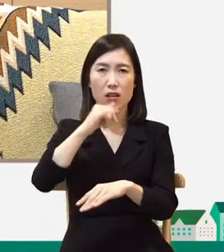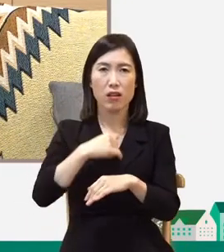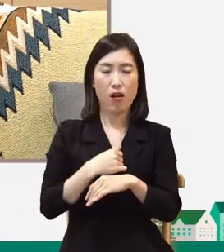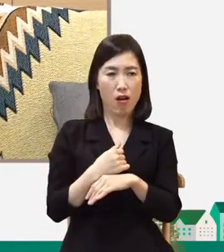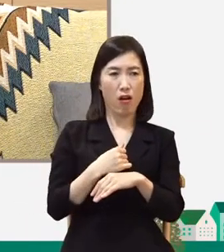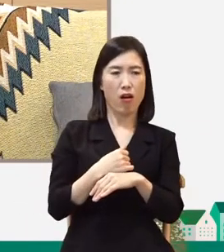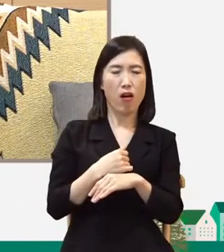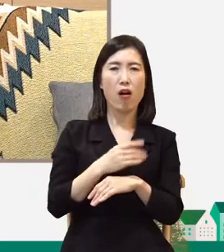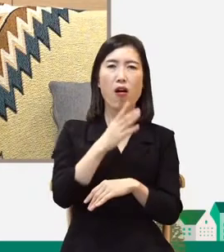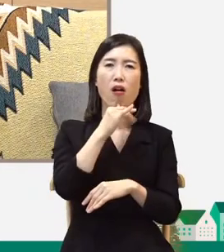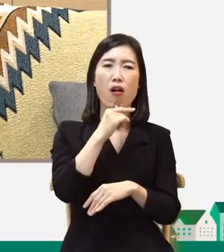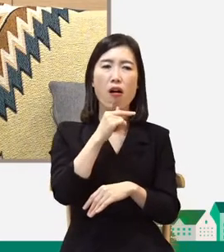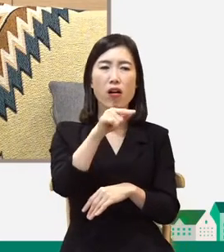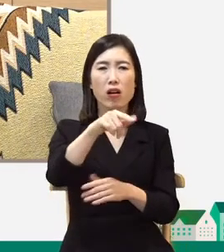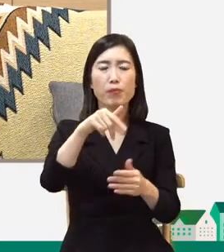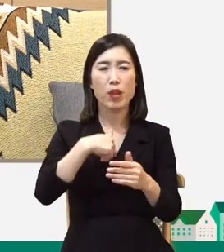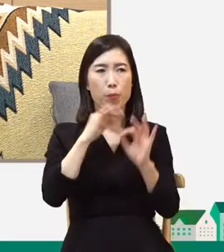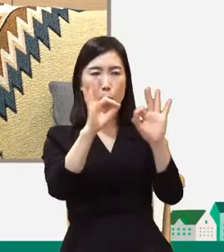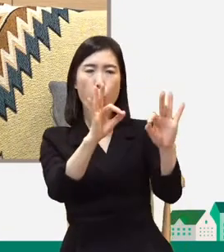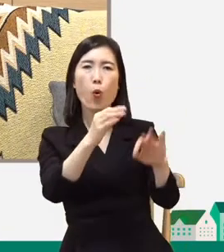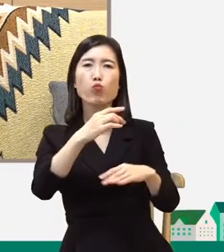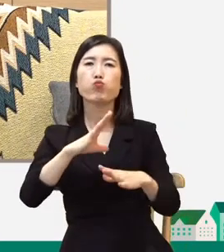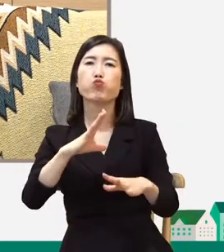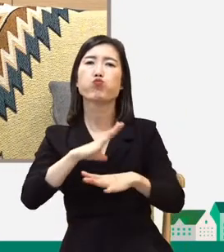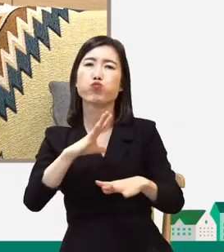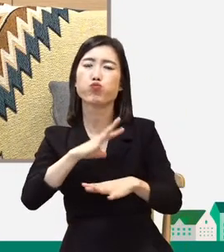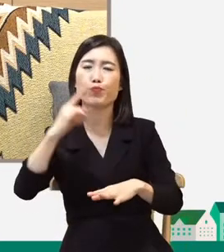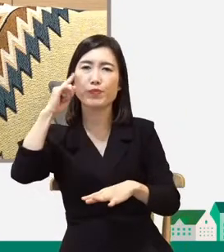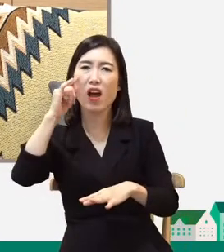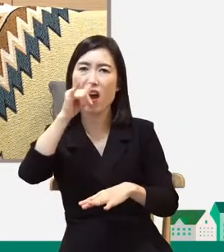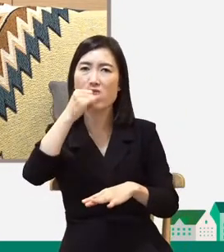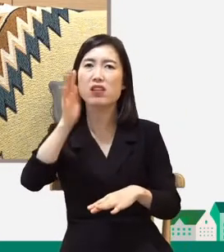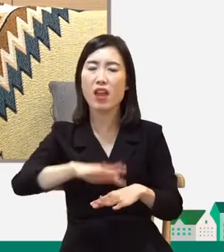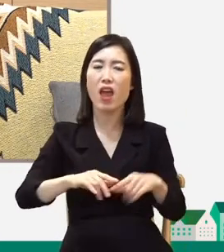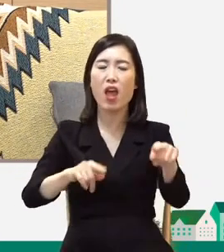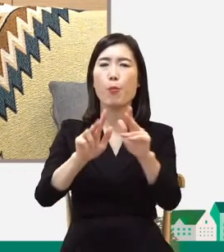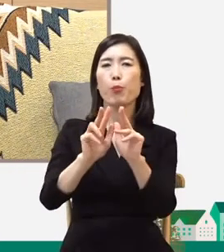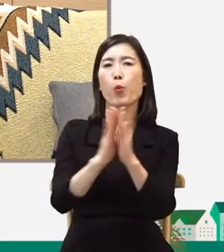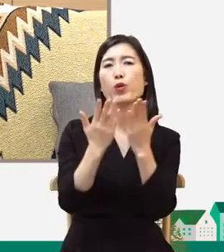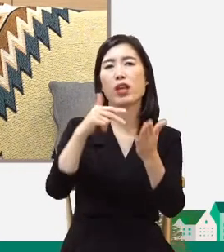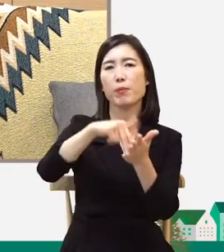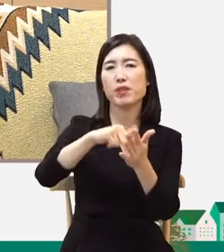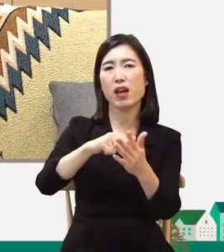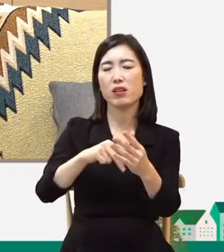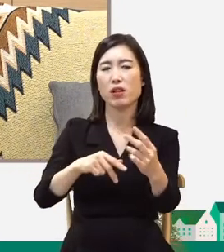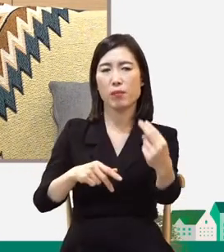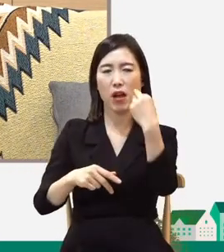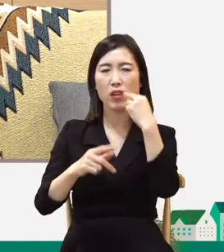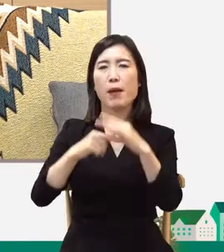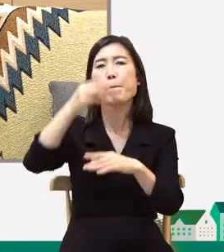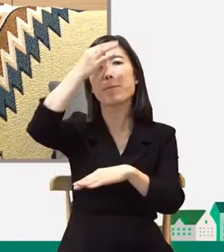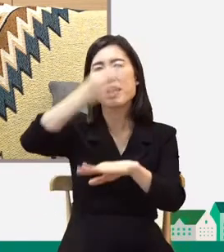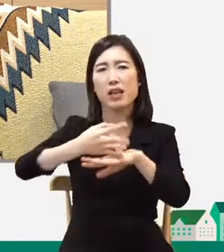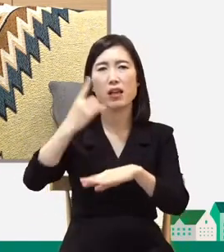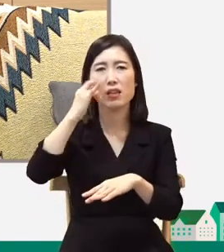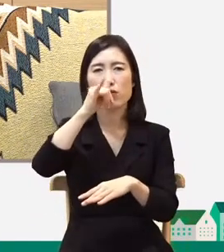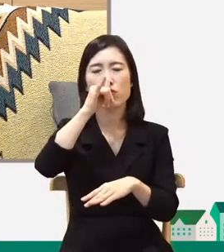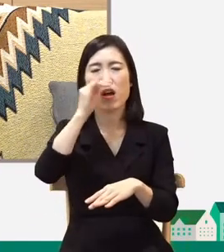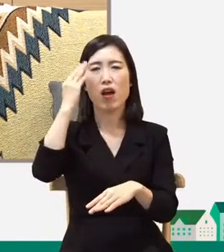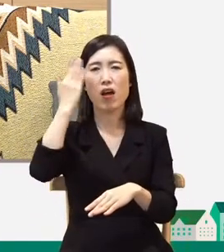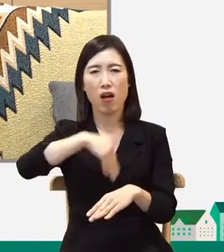우리는 무섭다고 생각했는데 이분은 미안하다라는 생각이 있어서 그게 우리가 정말 큰 간극이다라는 생각이